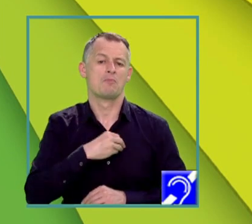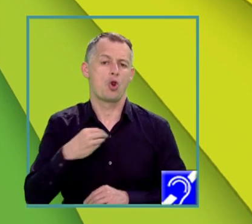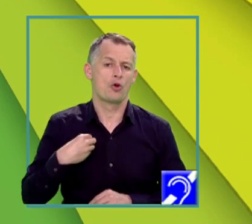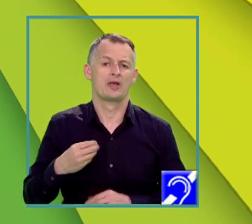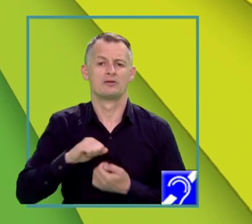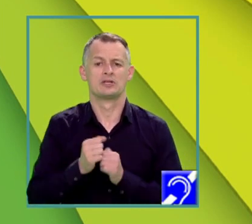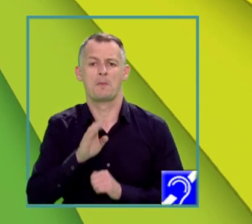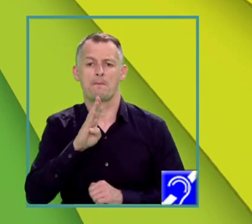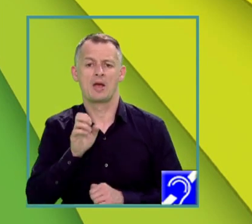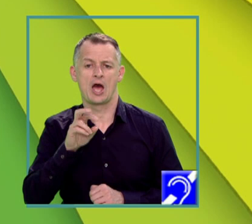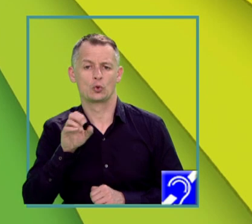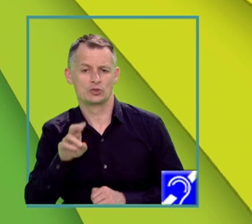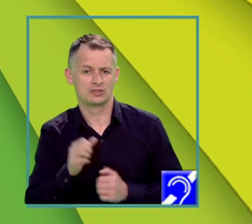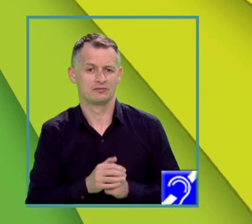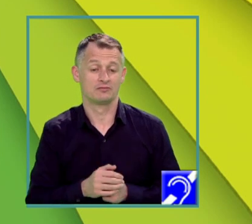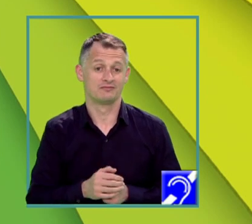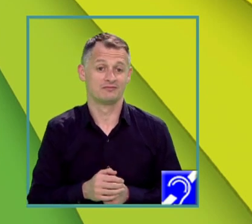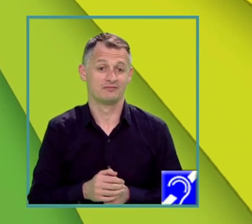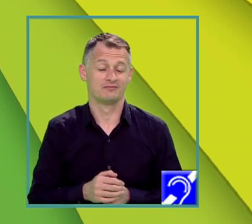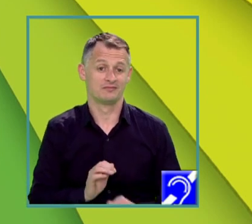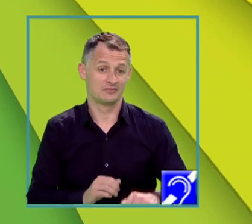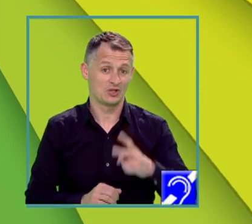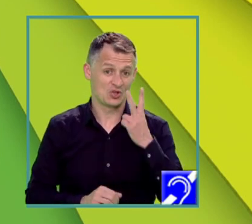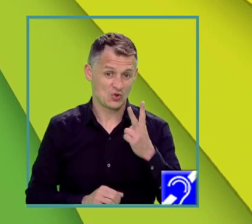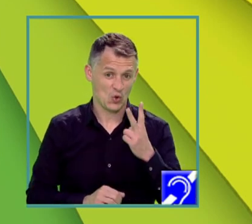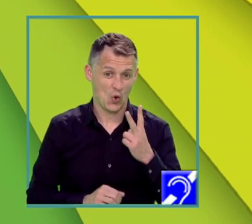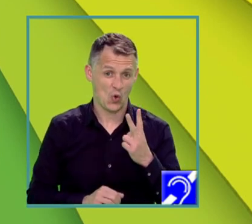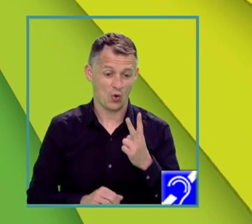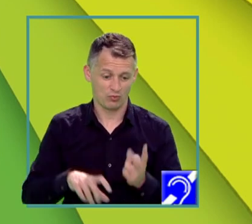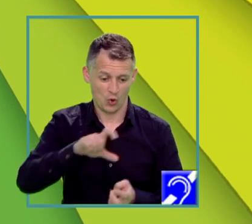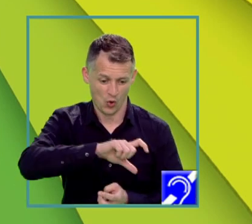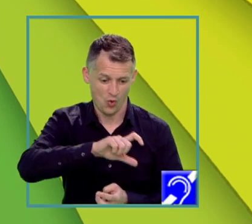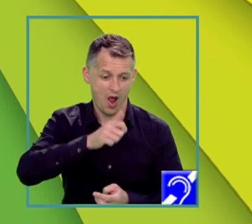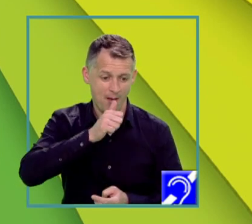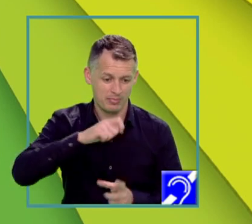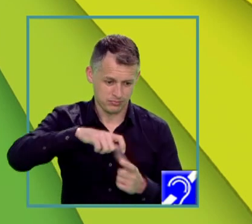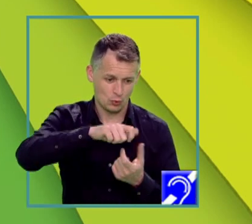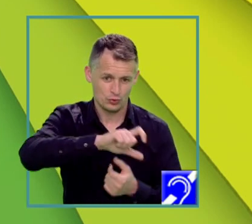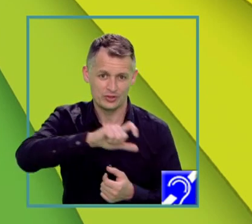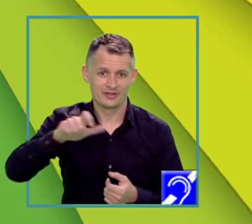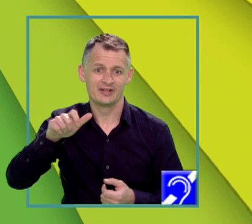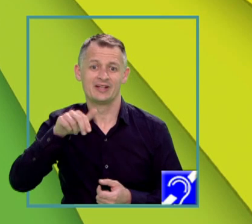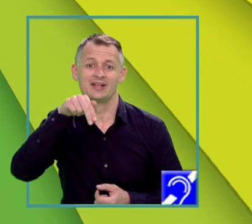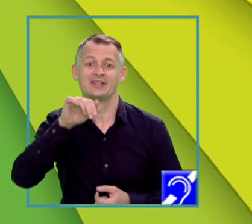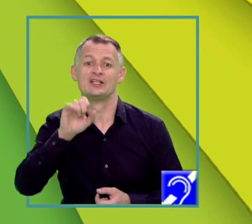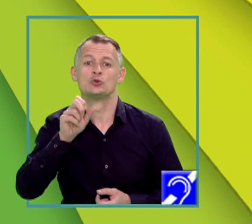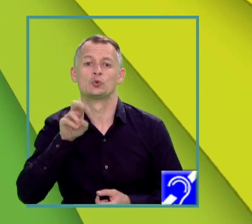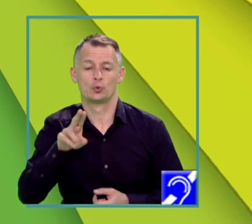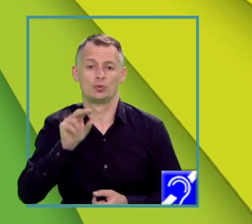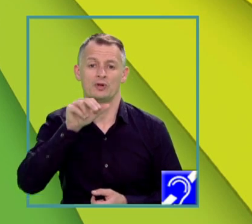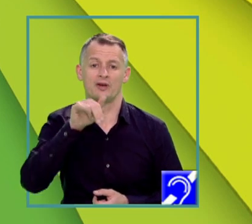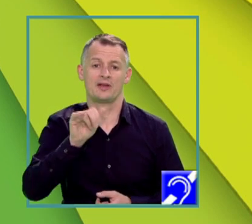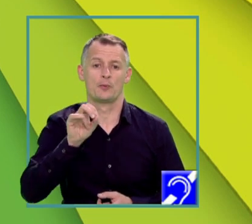alte două cursuri de apă numele acestora Nistru Nistru tipul de climă